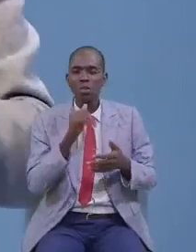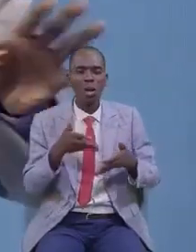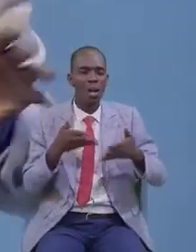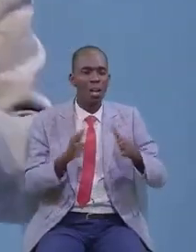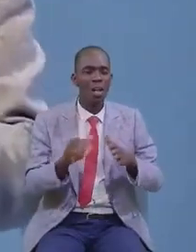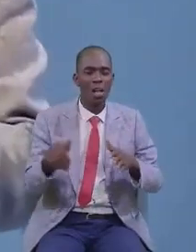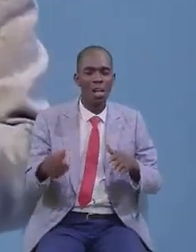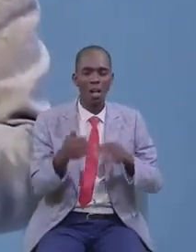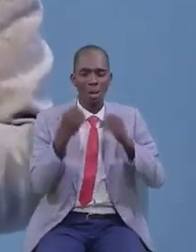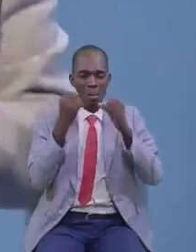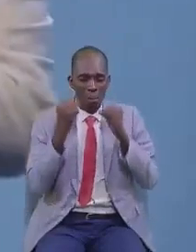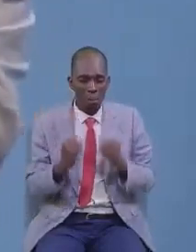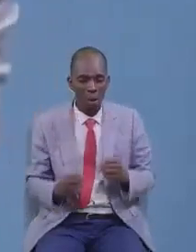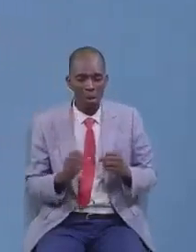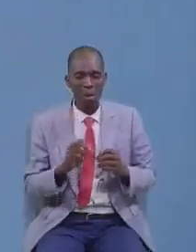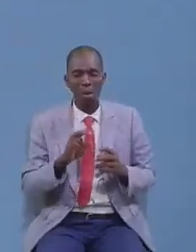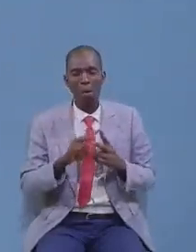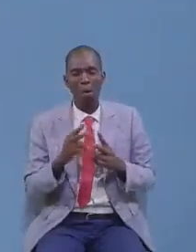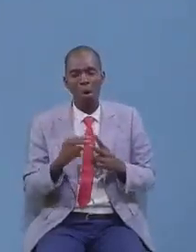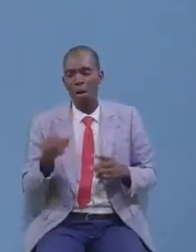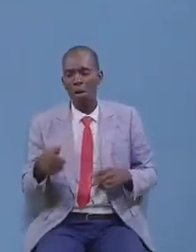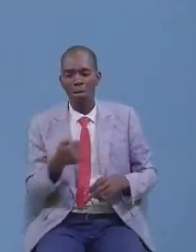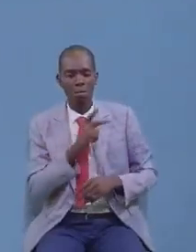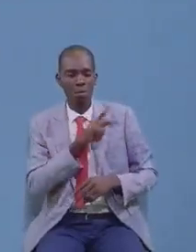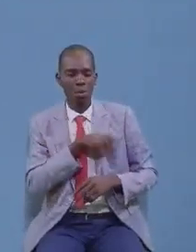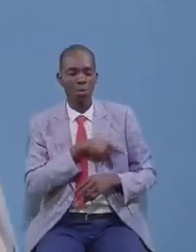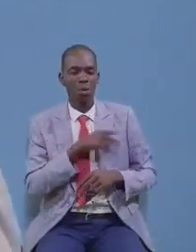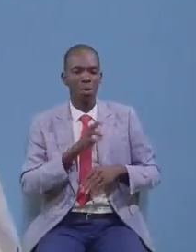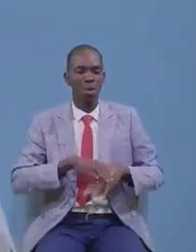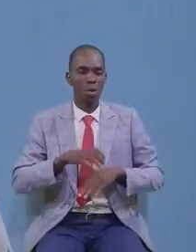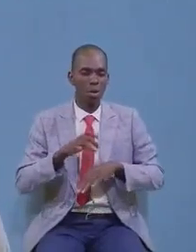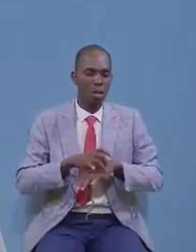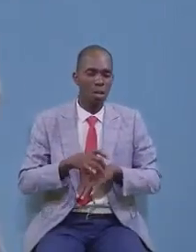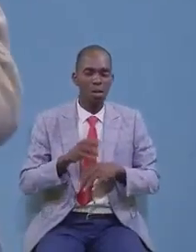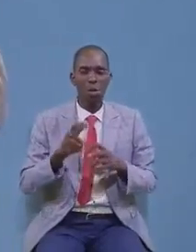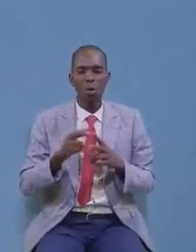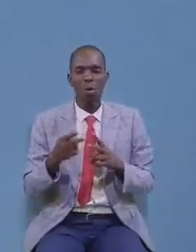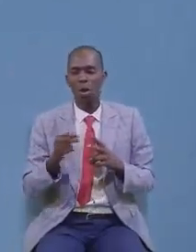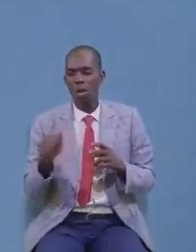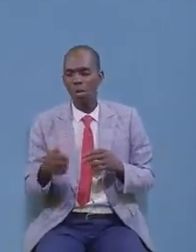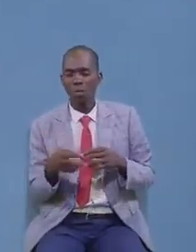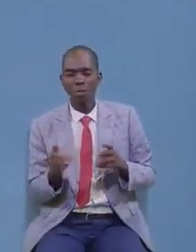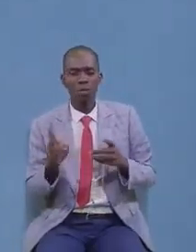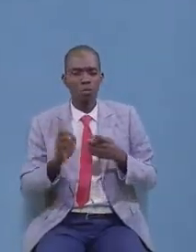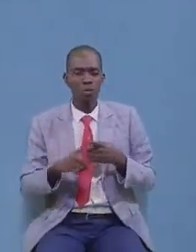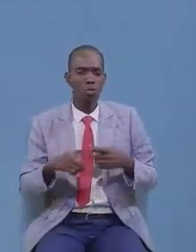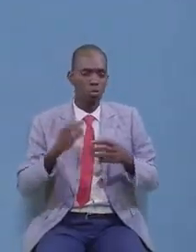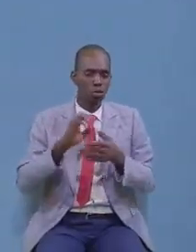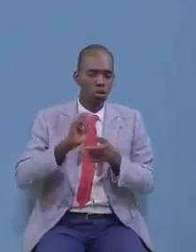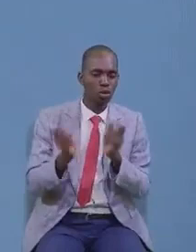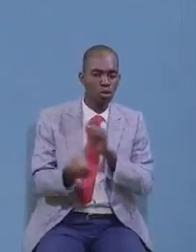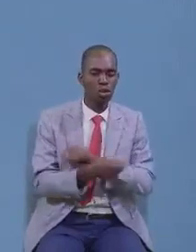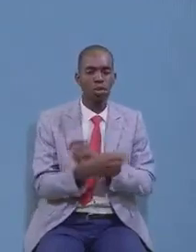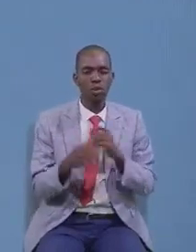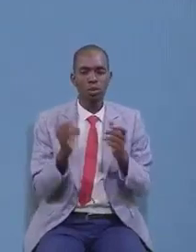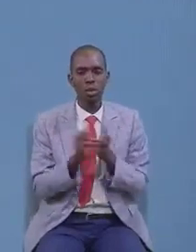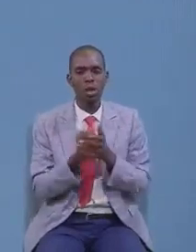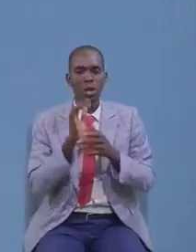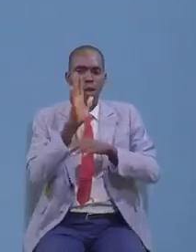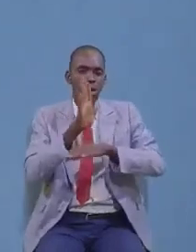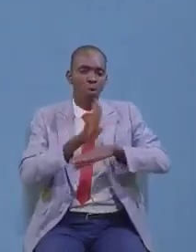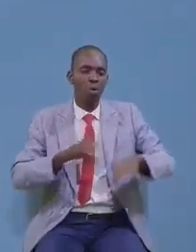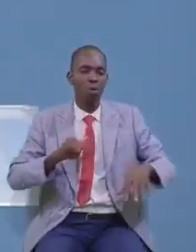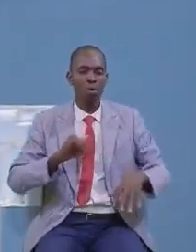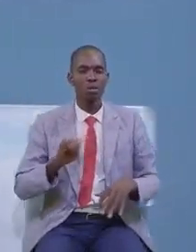any personality on earth or anywhere to modify that call. దేవుడు పిలుపును, దేవుని యొక్క